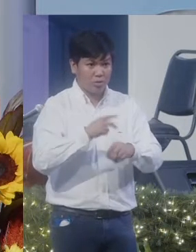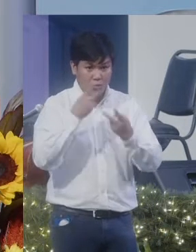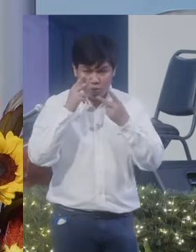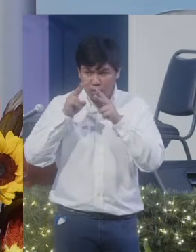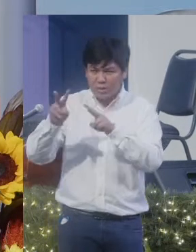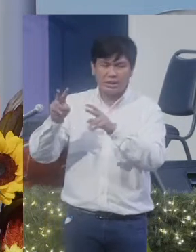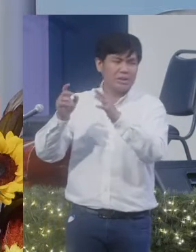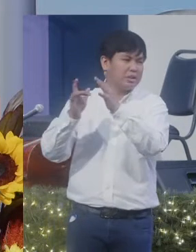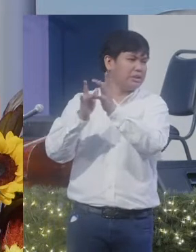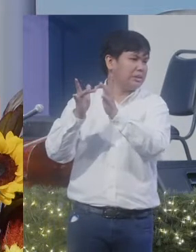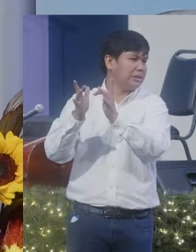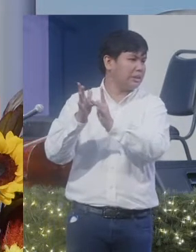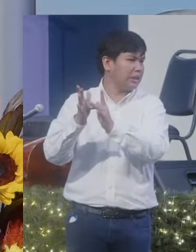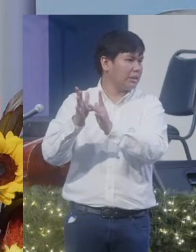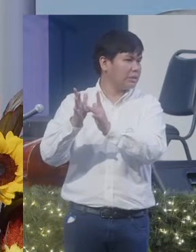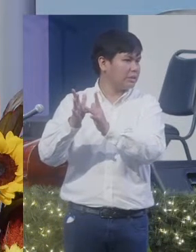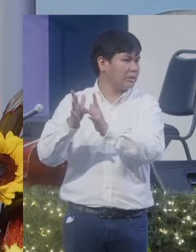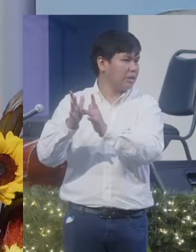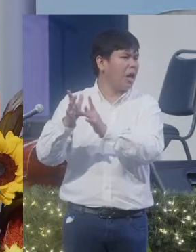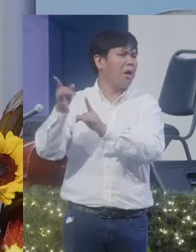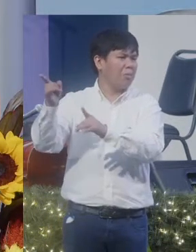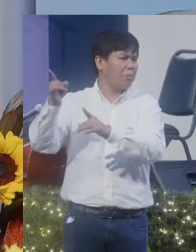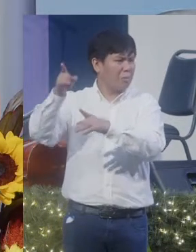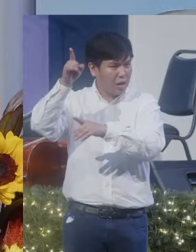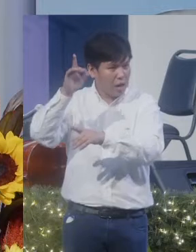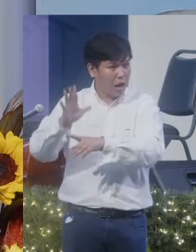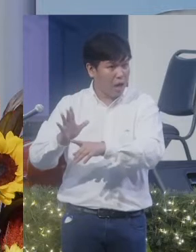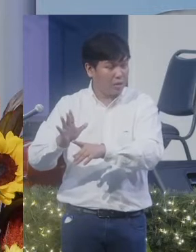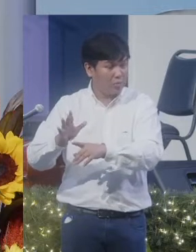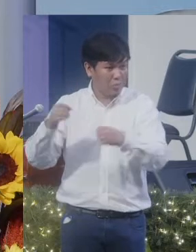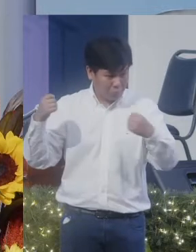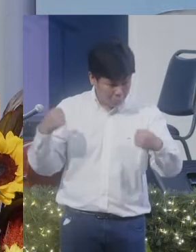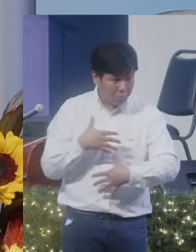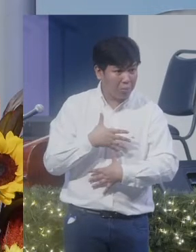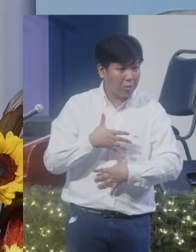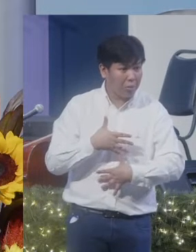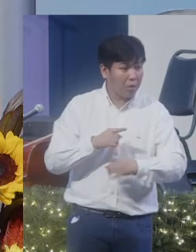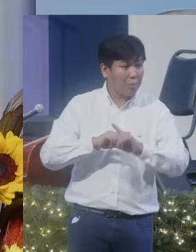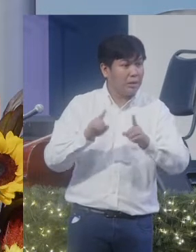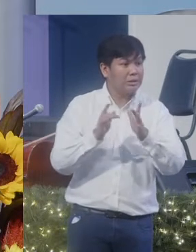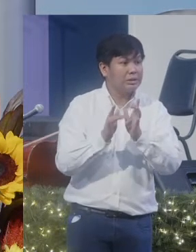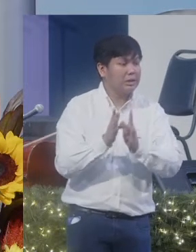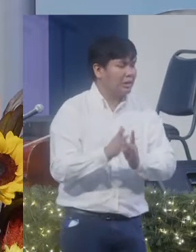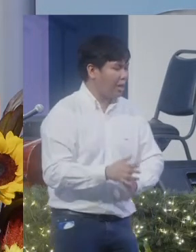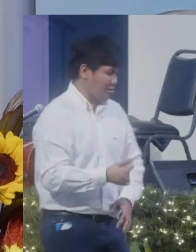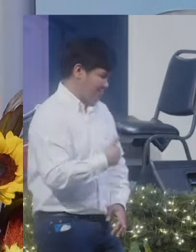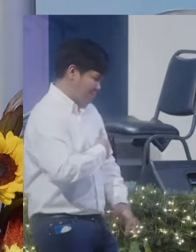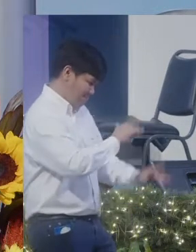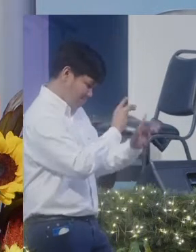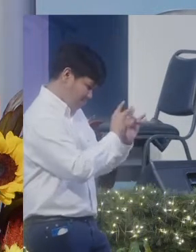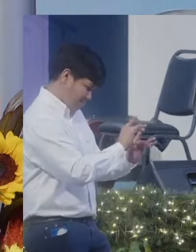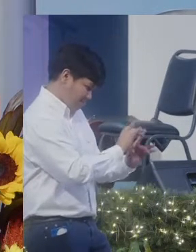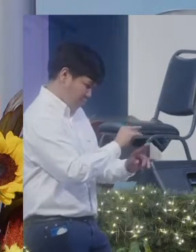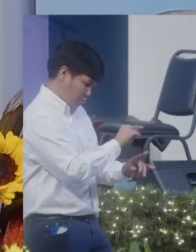Dahil sa kahabagan ng ating Panginoon, hindi natin kailangan matakot sa ating paglapit at pagharap sa Kanya.